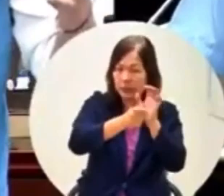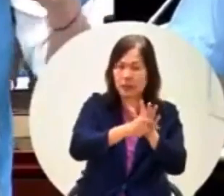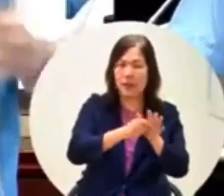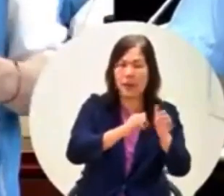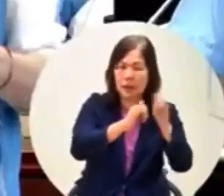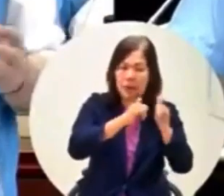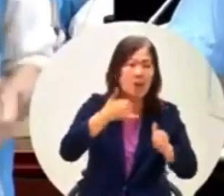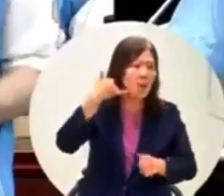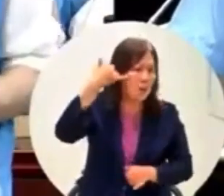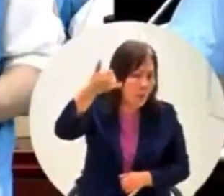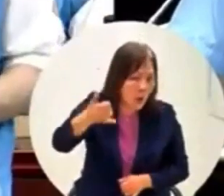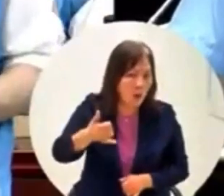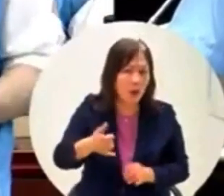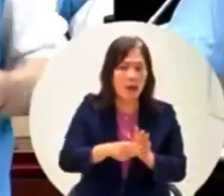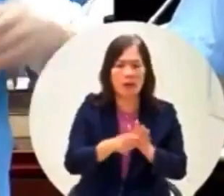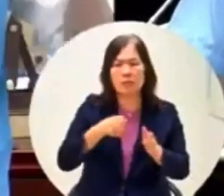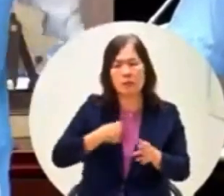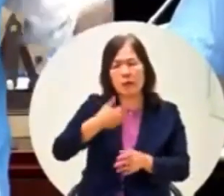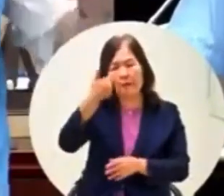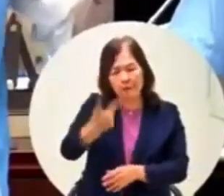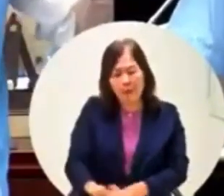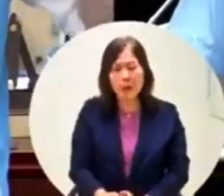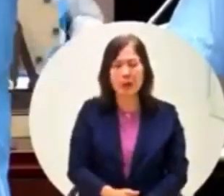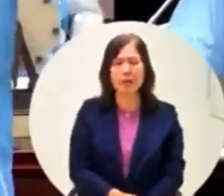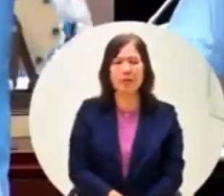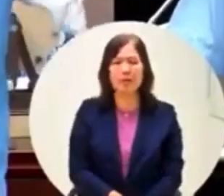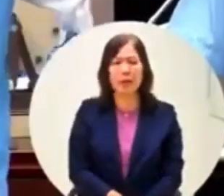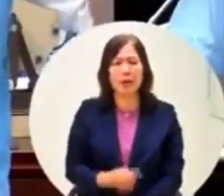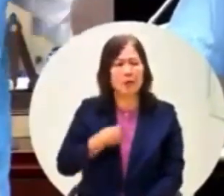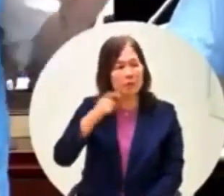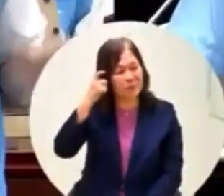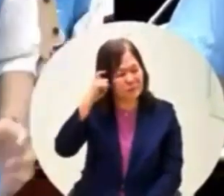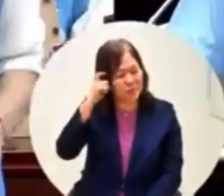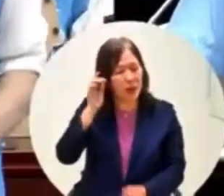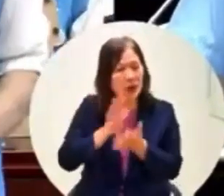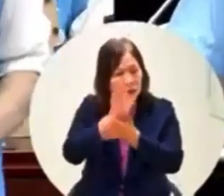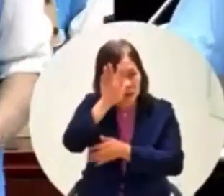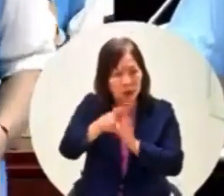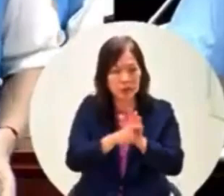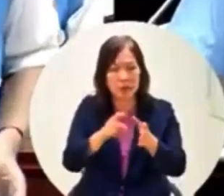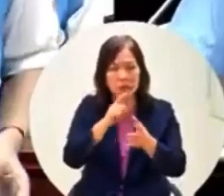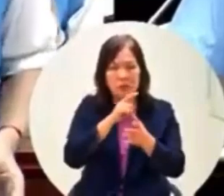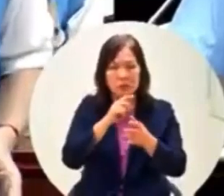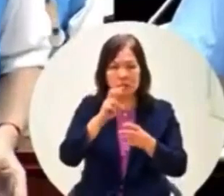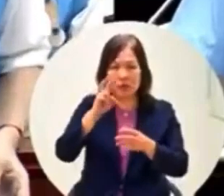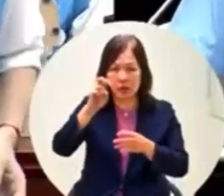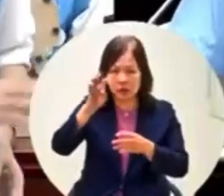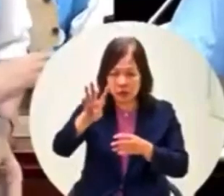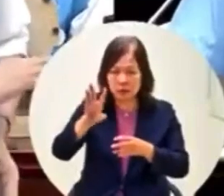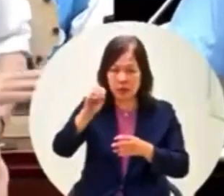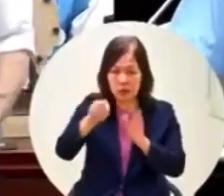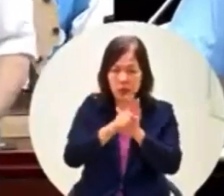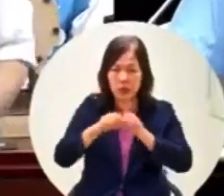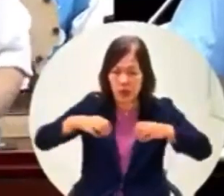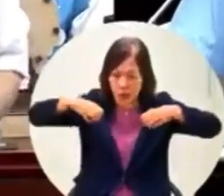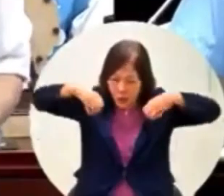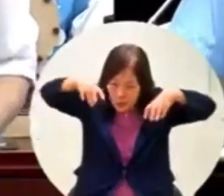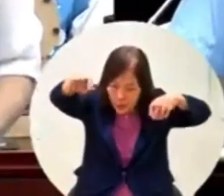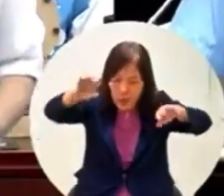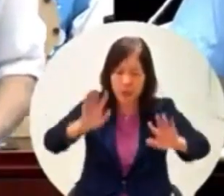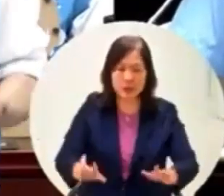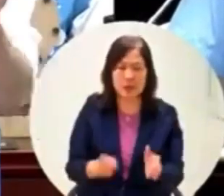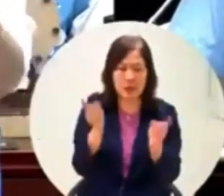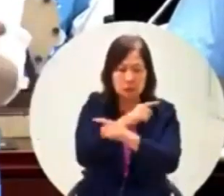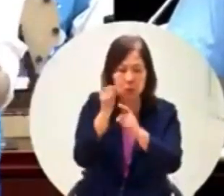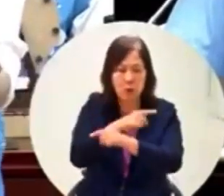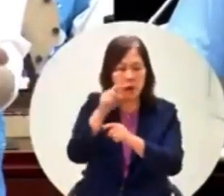话，这都非常落伍。所以我们思考将来整个24万盏路灯全部在今年底前可以全部换成智能路